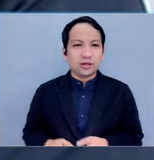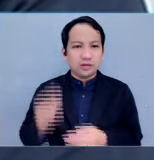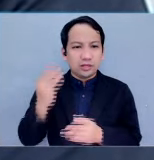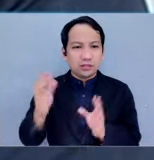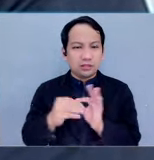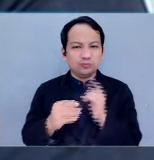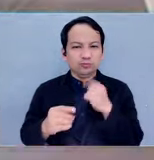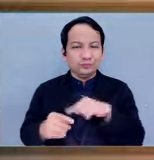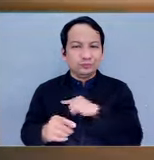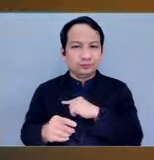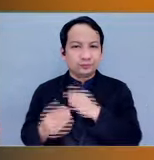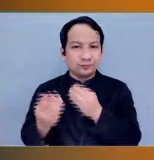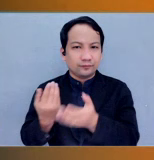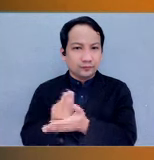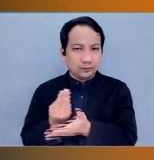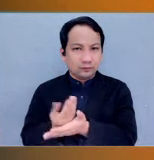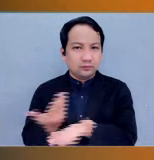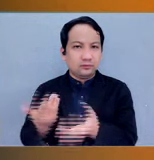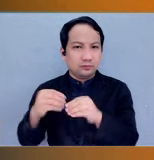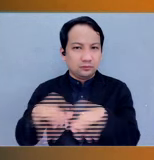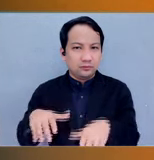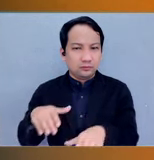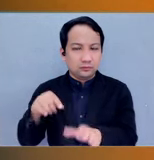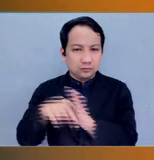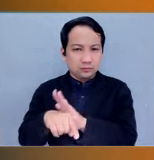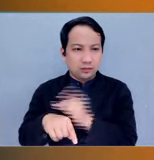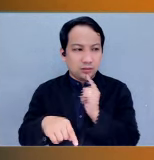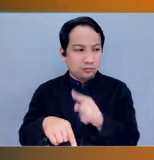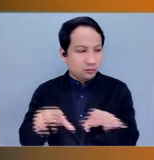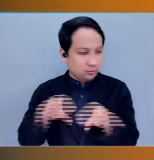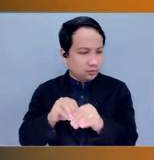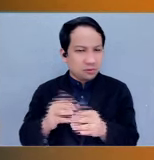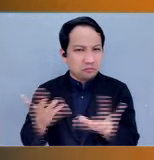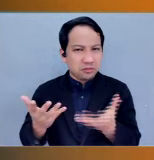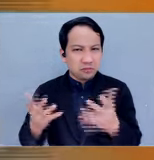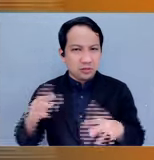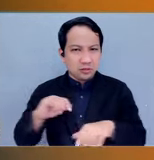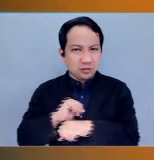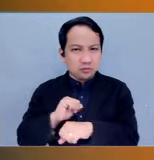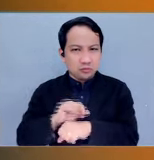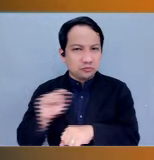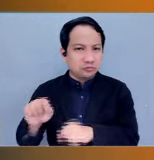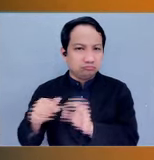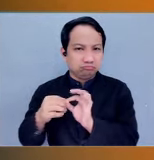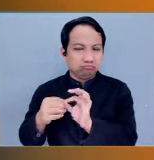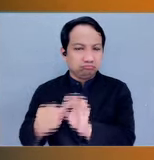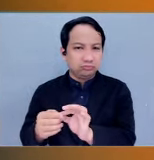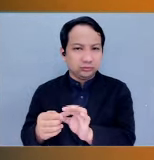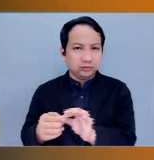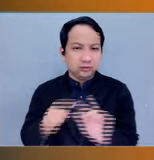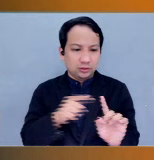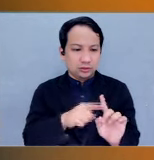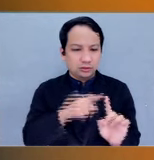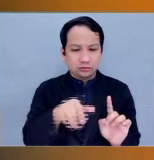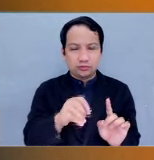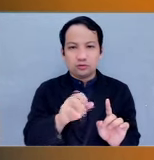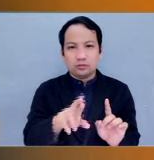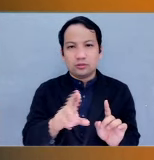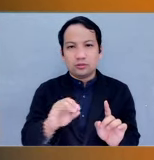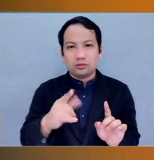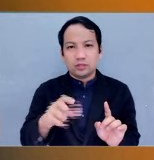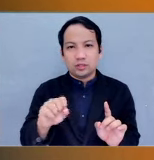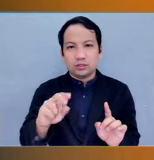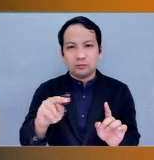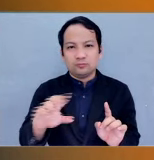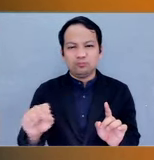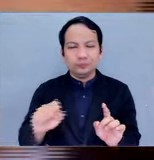Maaaring napatay nila yung... Lumalabas nga rin katrabaho ng biktima ang mga sospek. Yan ay sina Jomar Organes, staff at tagatimpla ng kape sa